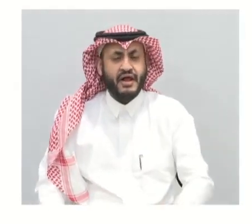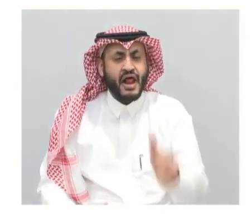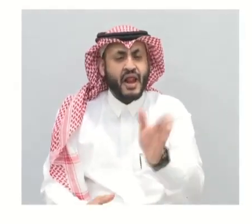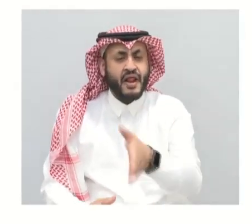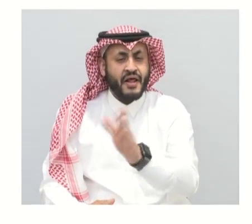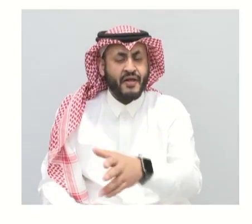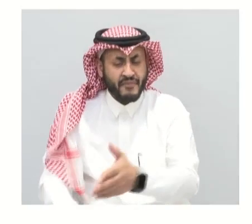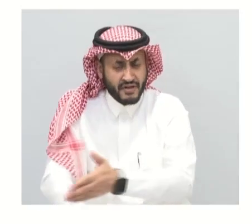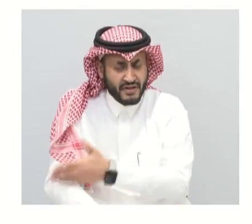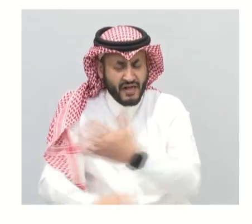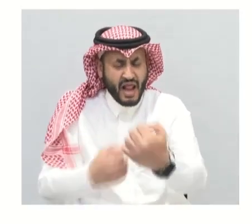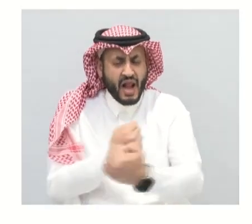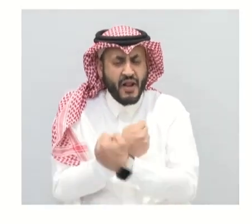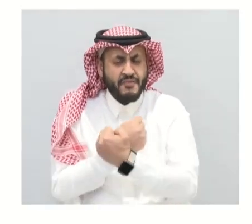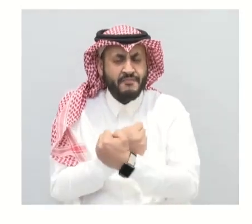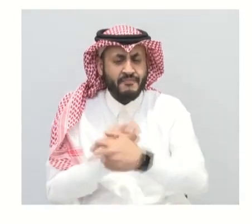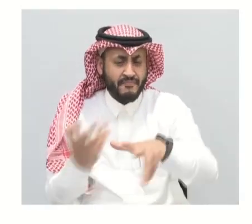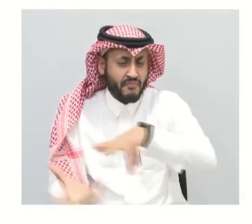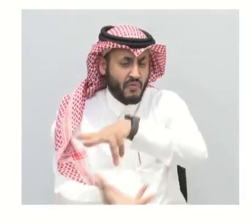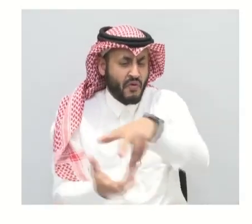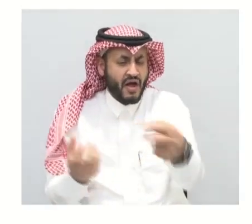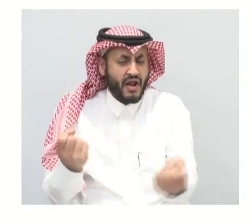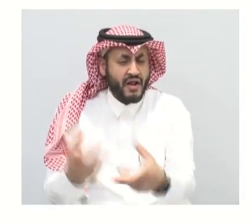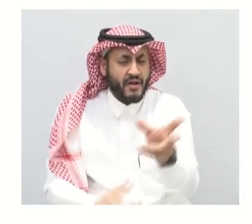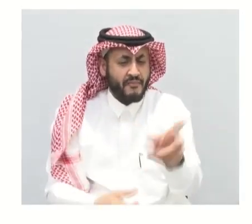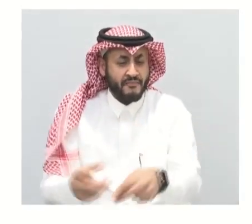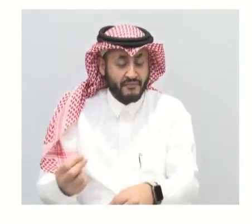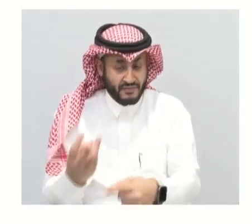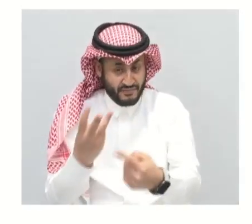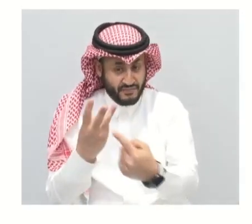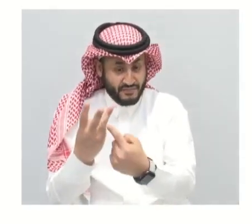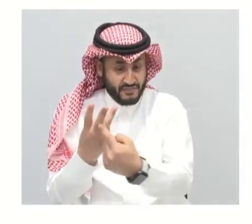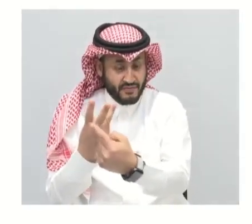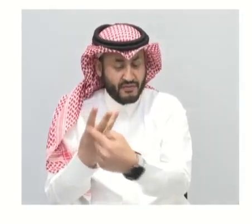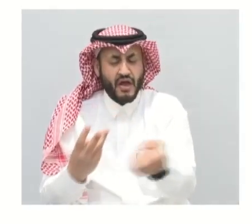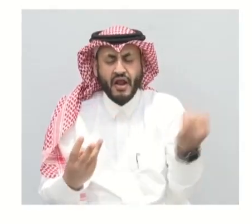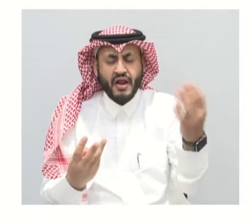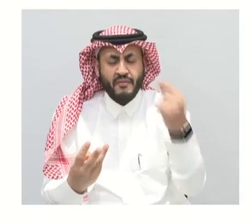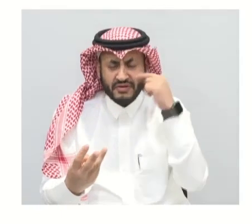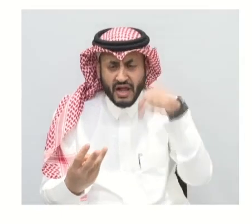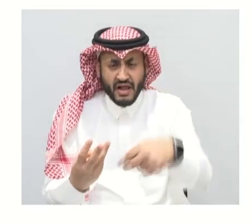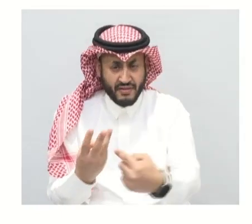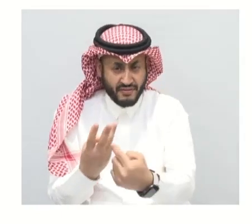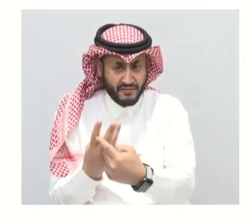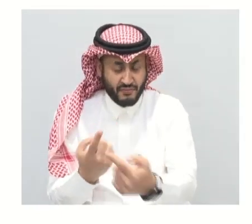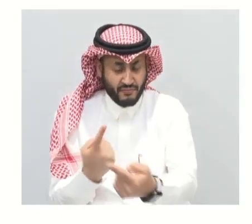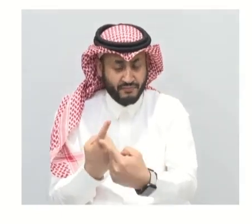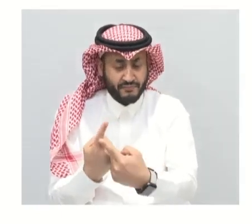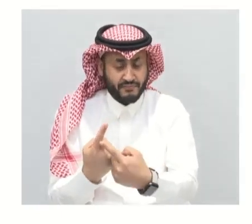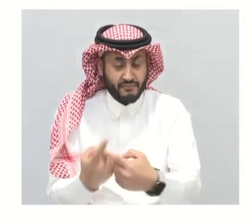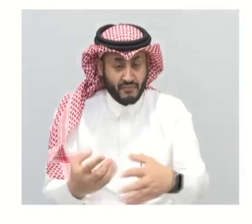تساعدنا في حمايه الموارد ذكرنا ان هنالك طرق ثلاث او طرق كثيره جدا تساعدنا منها حمايه